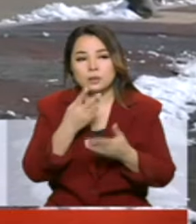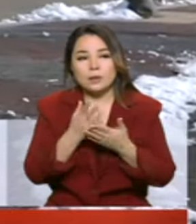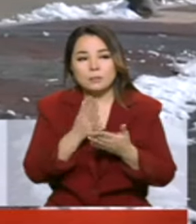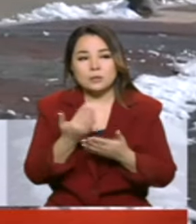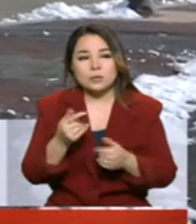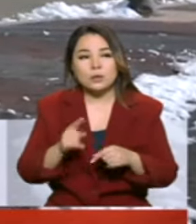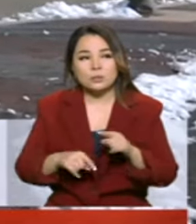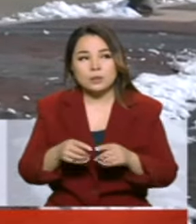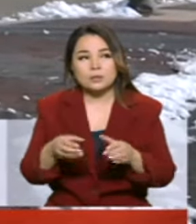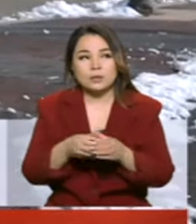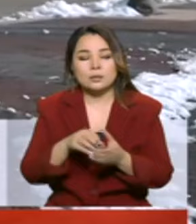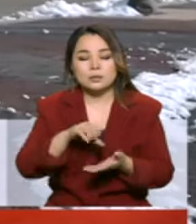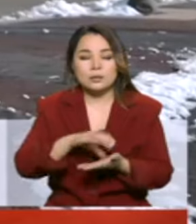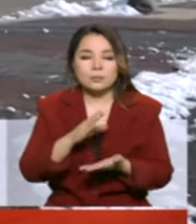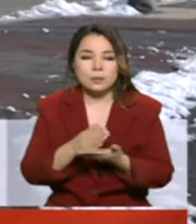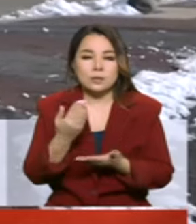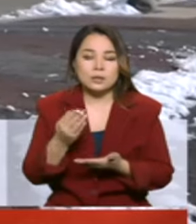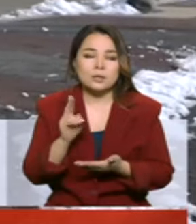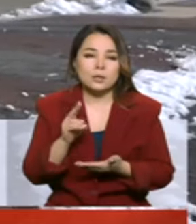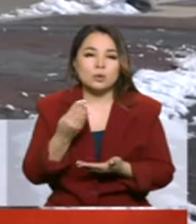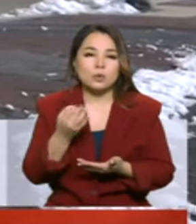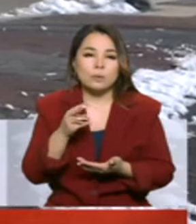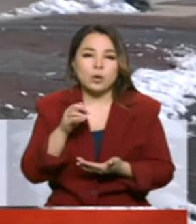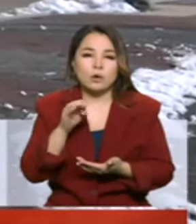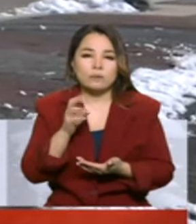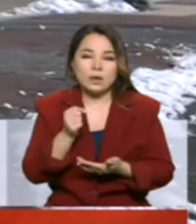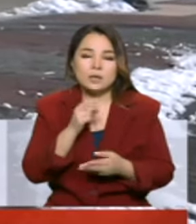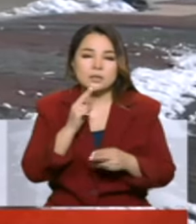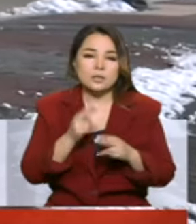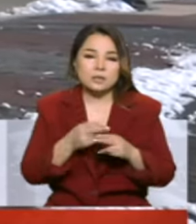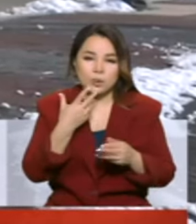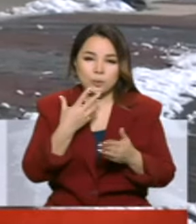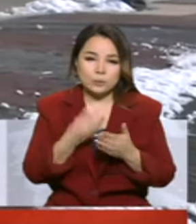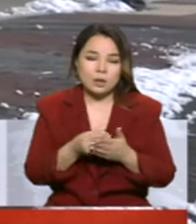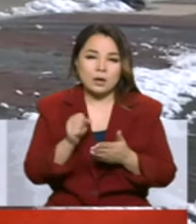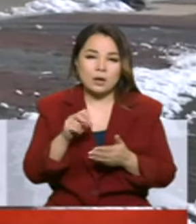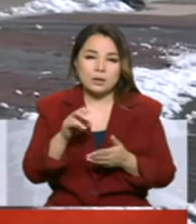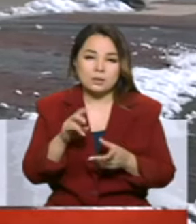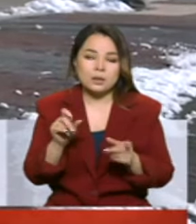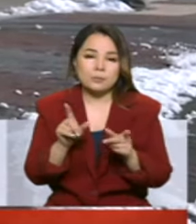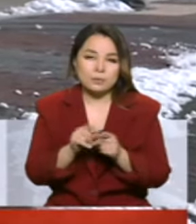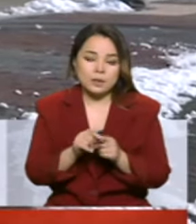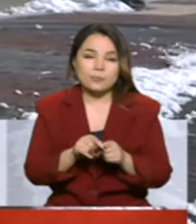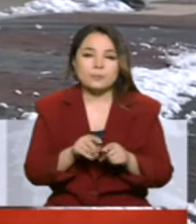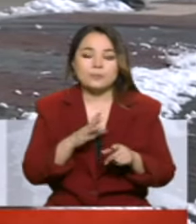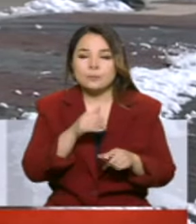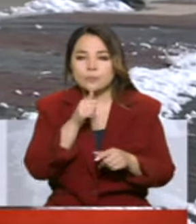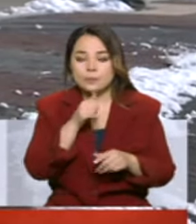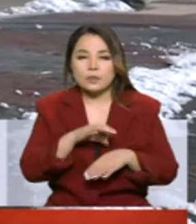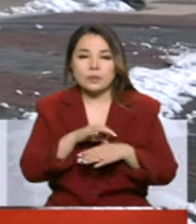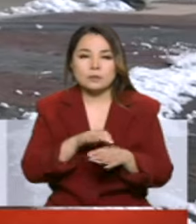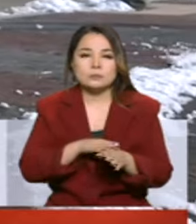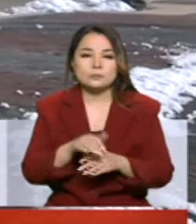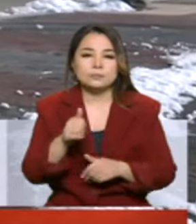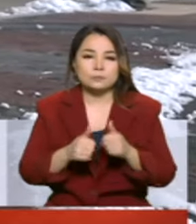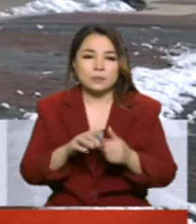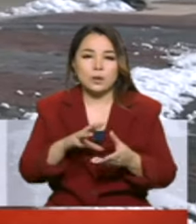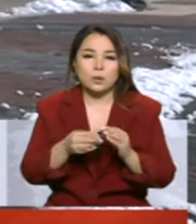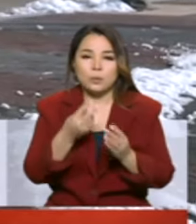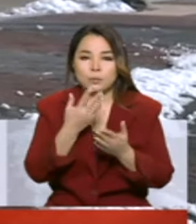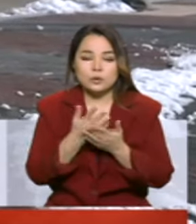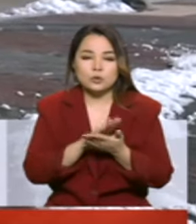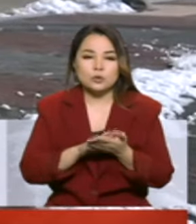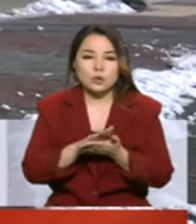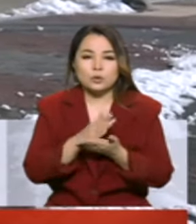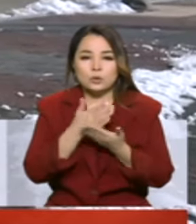бір туыстаушымыз Кристина Шумекова, өзінің сіңілісі Алина екеуі бүгін қашықтыққа шықты. Бірақ ойдағыдай нәтиже көрсете